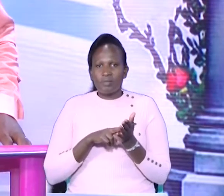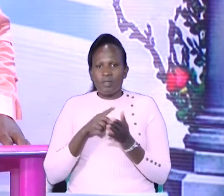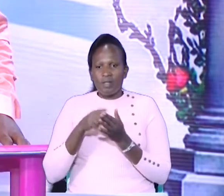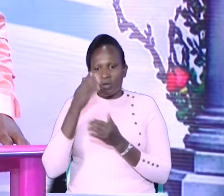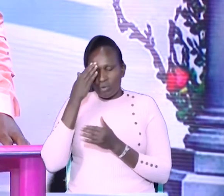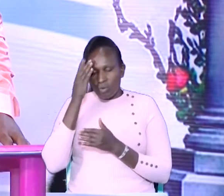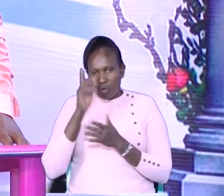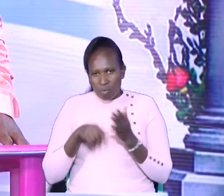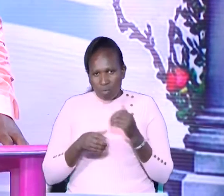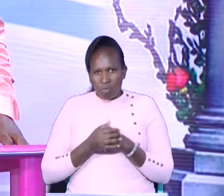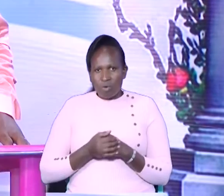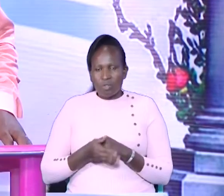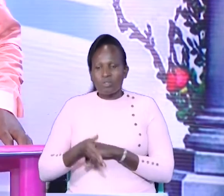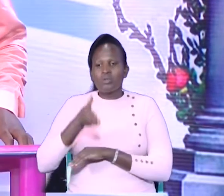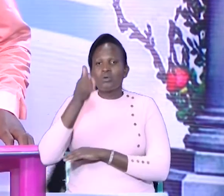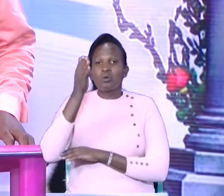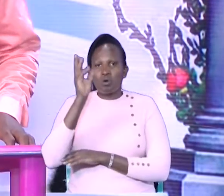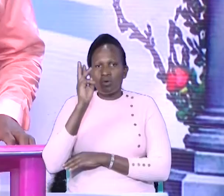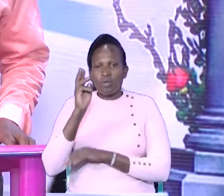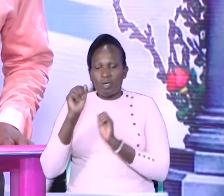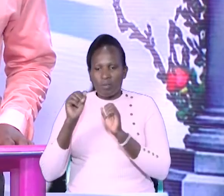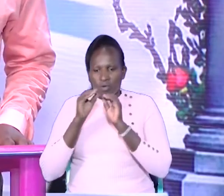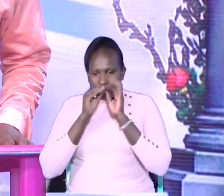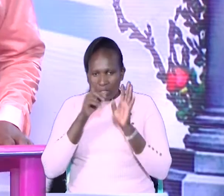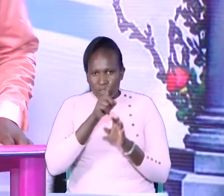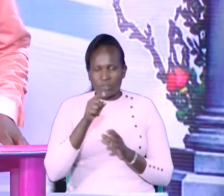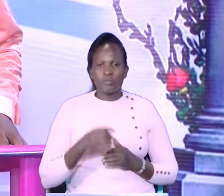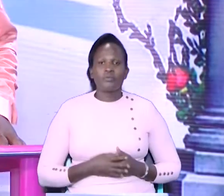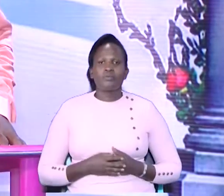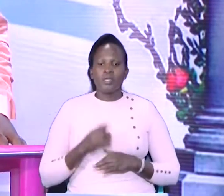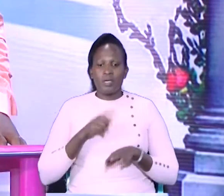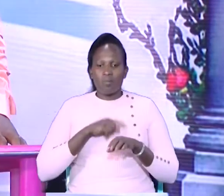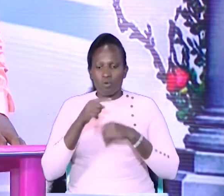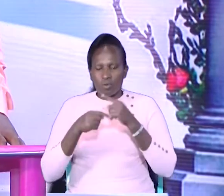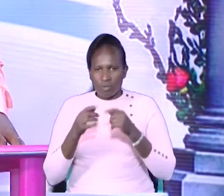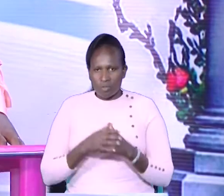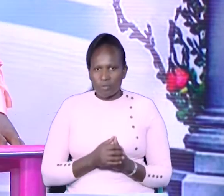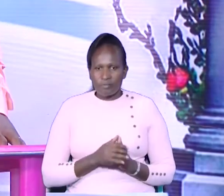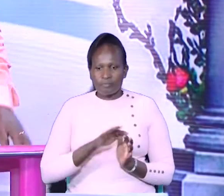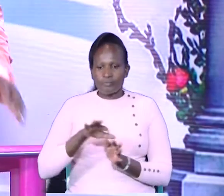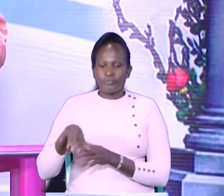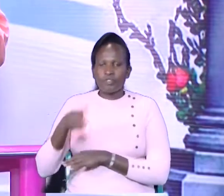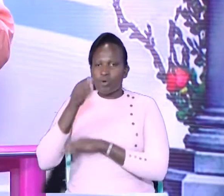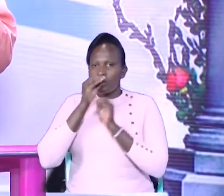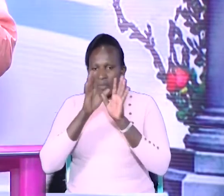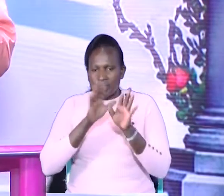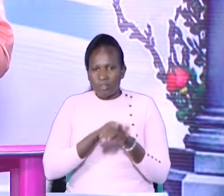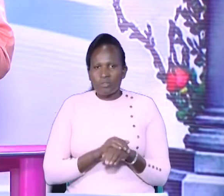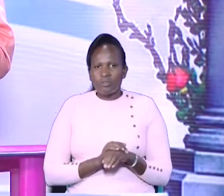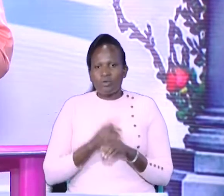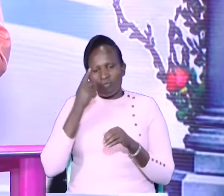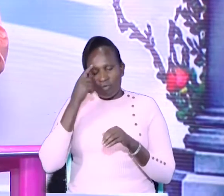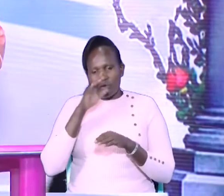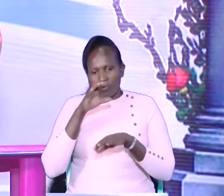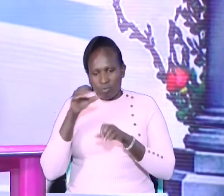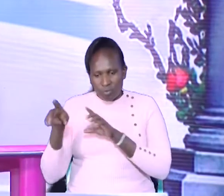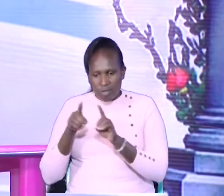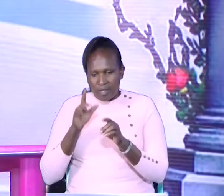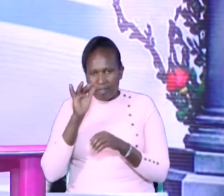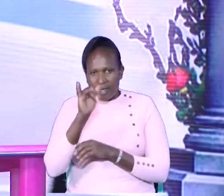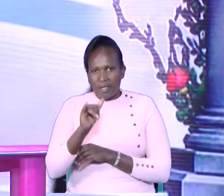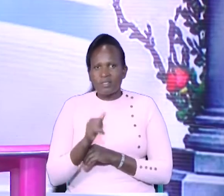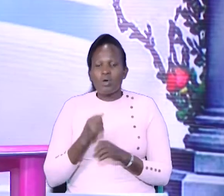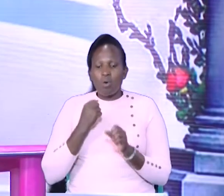ninajua ya kwamba Mungu ataweza kukubariki tunapoendelea. So God bless you kwa kufanya